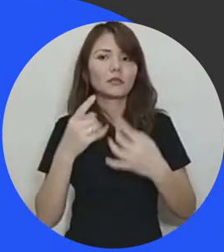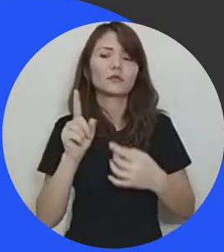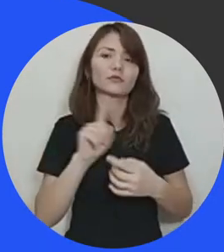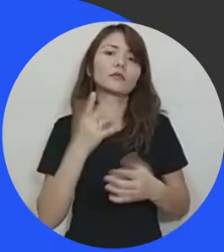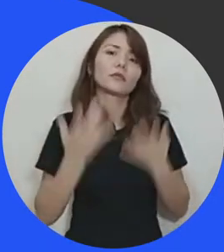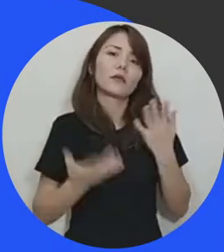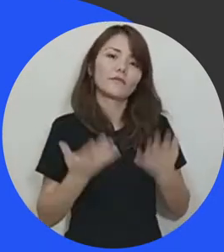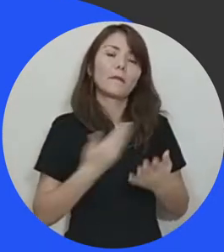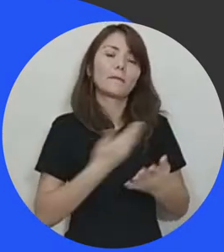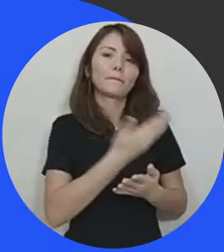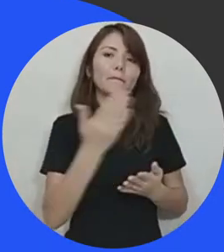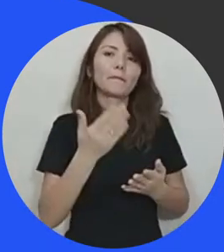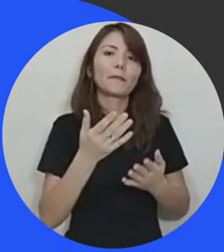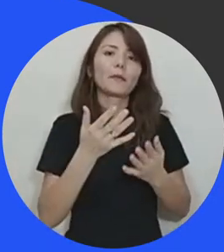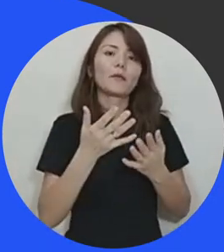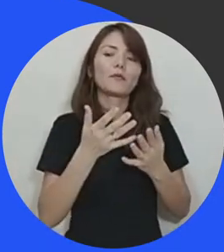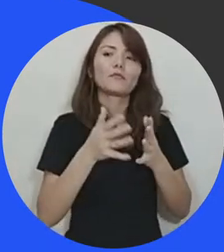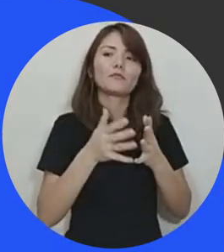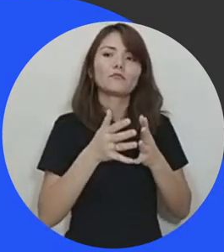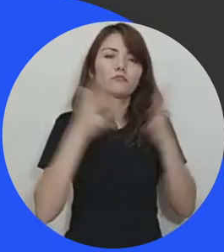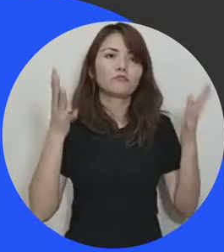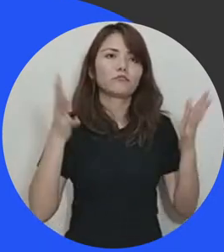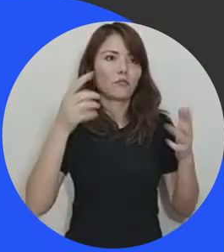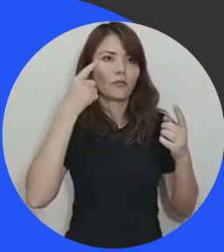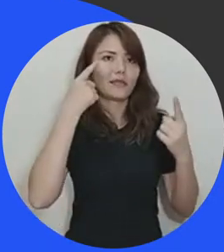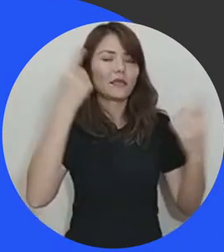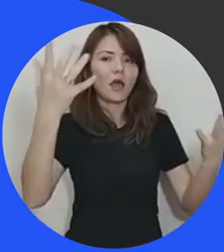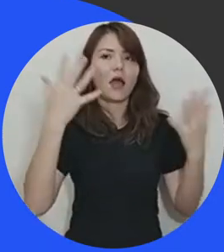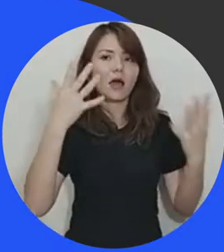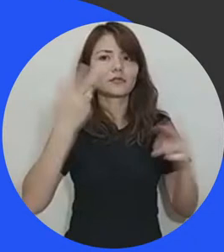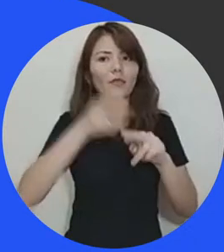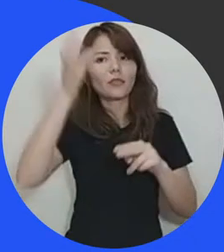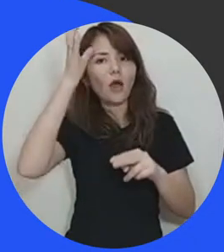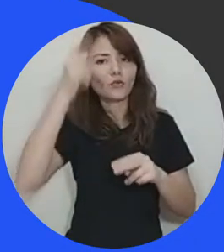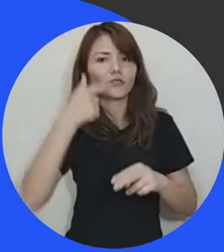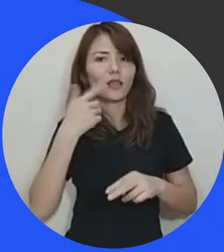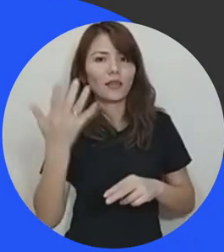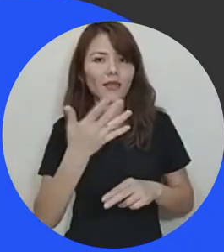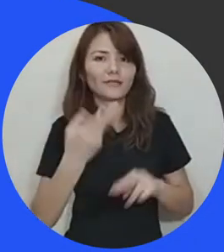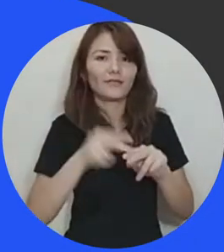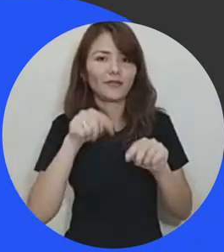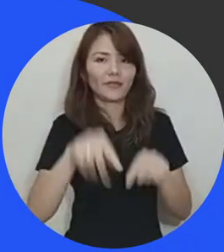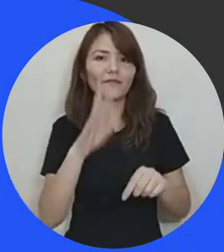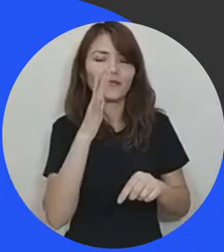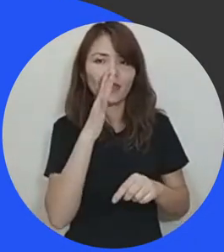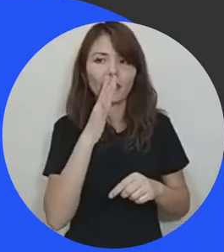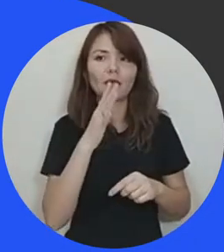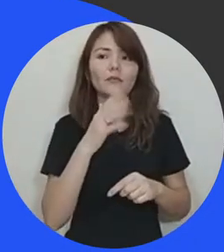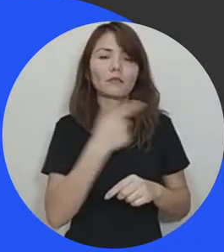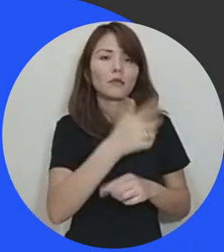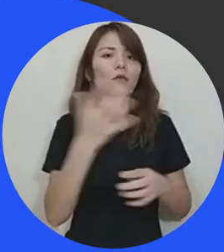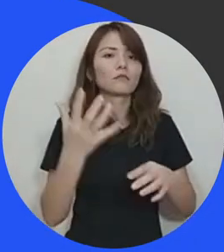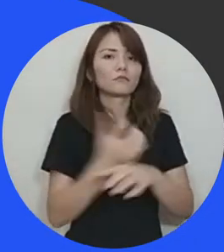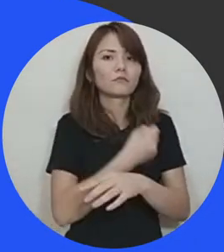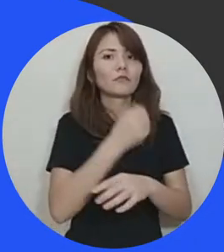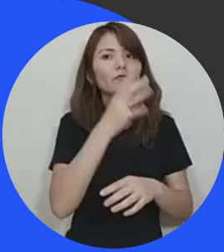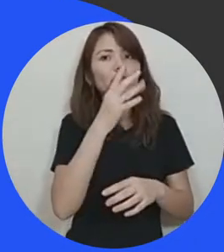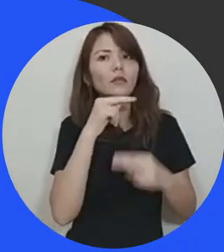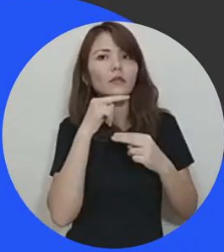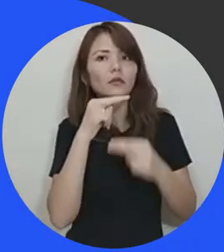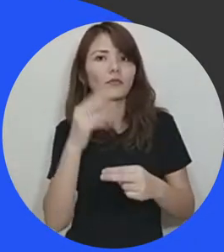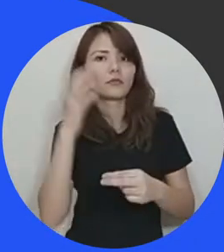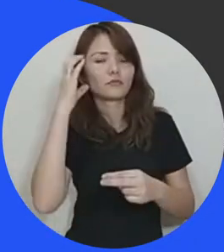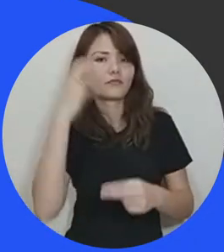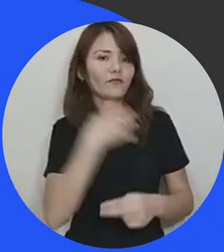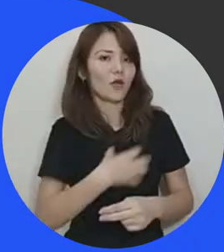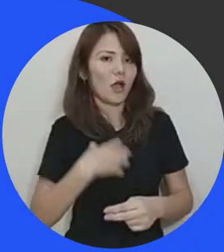наверное, максимальную возможную ясность в такой научной лекции в это время, которое нам удалось отвести под важнейшую тему